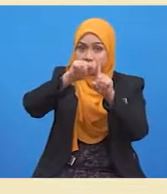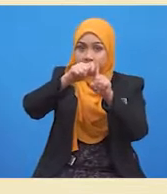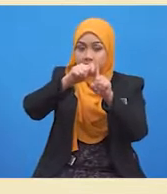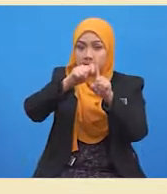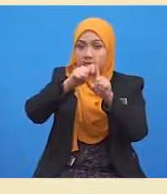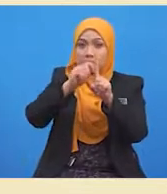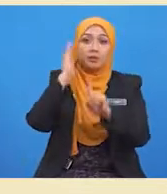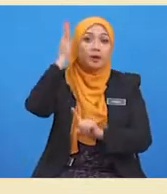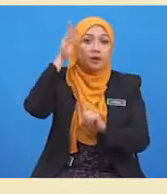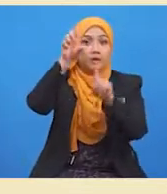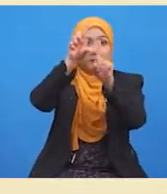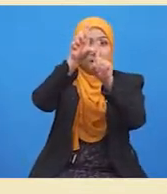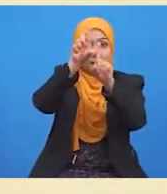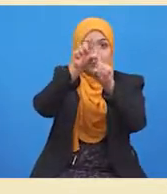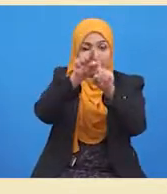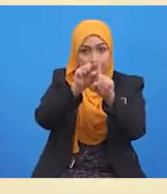menurun